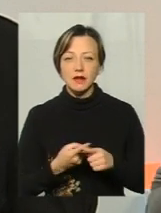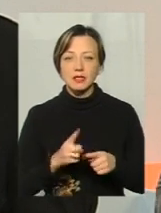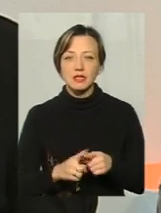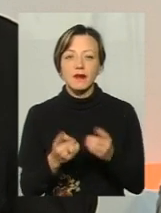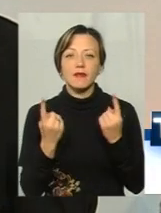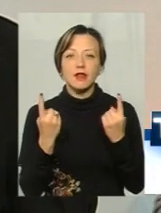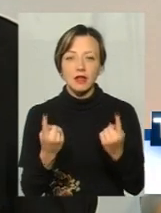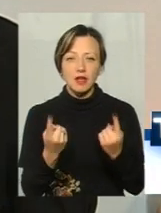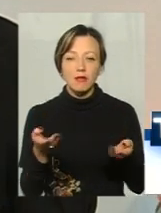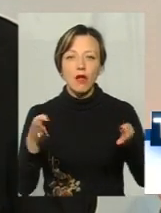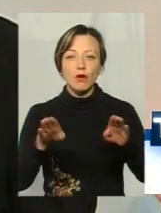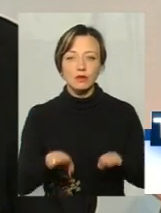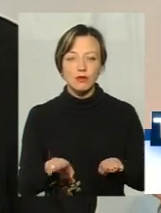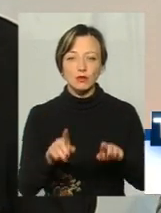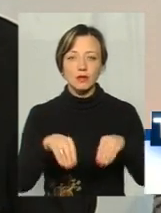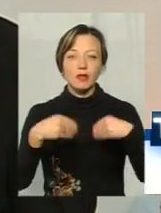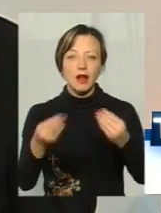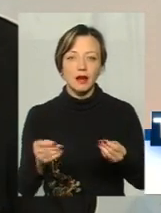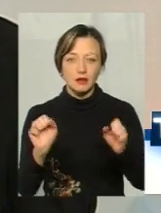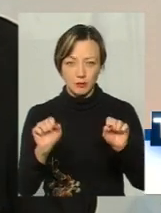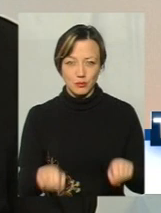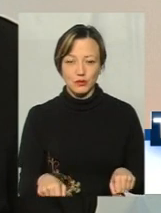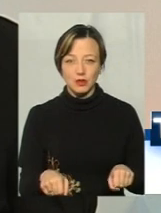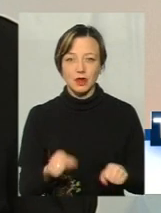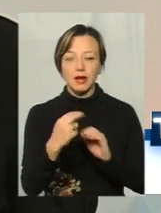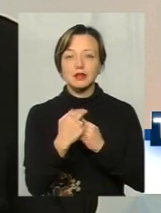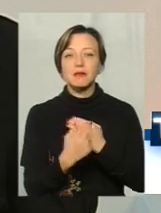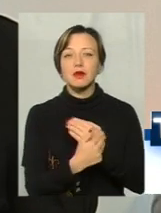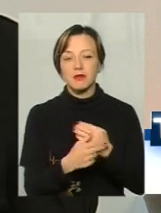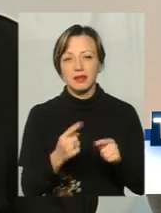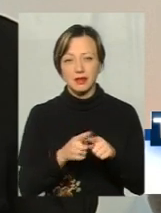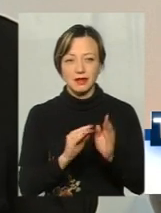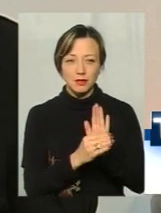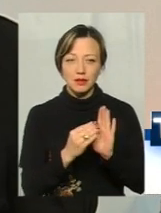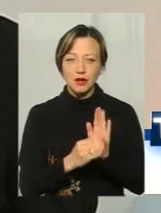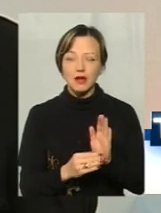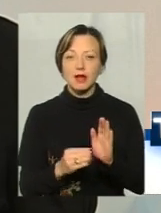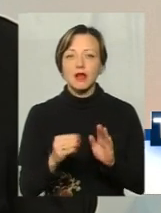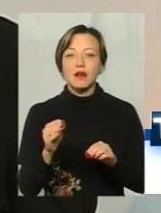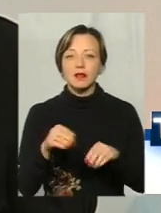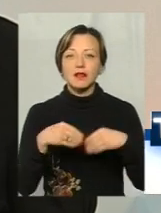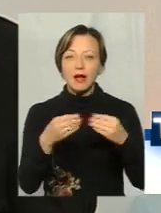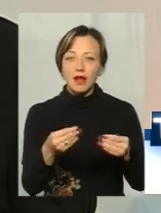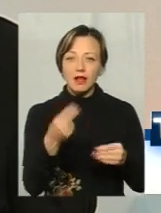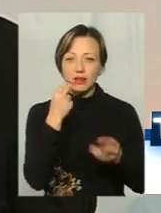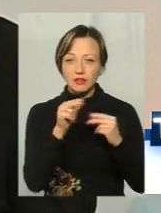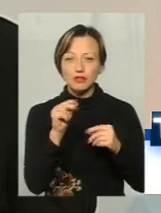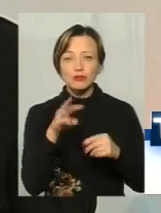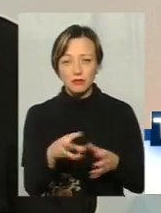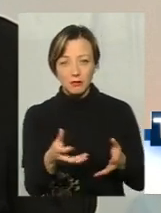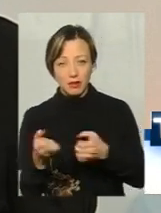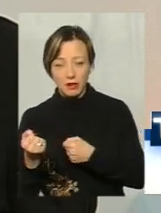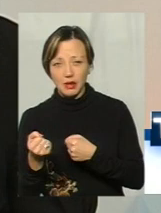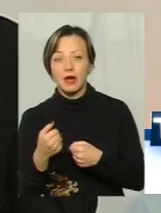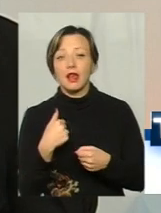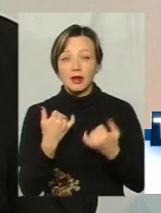велике благословіння, коли ти можеш щось дати. Навіть Біблія про це говорить, що блаженні давати, ніжелі брати. І я вам хочу